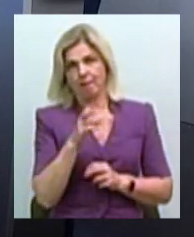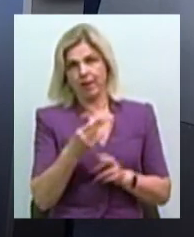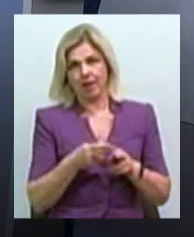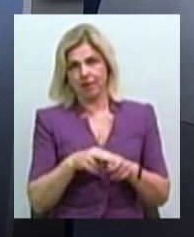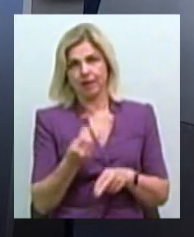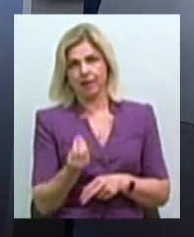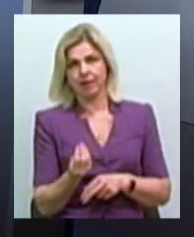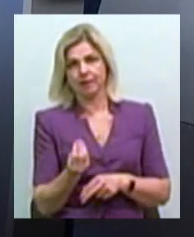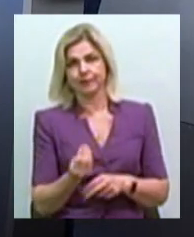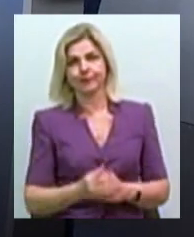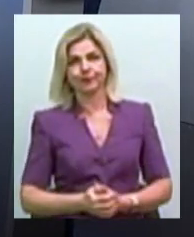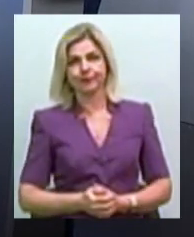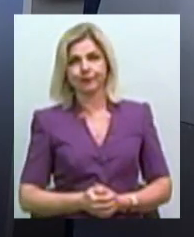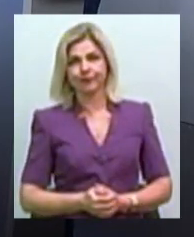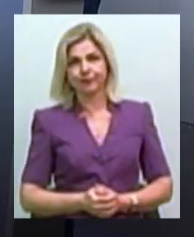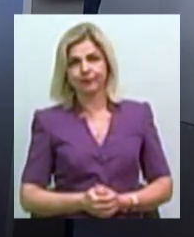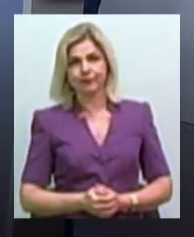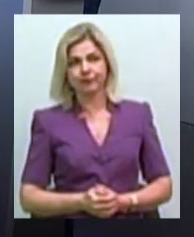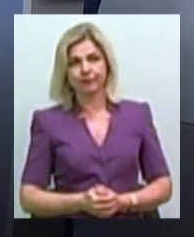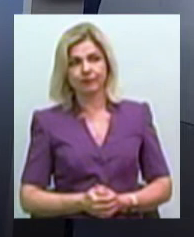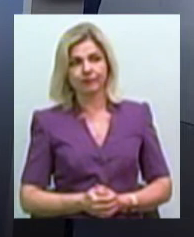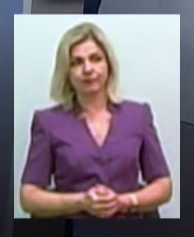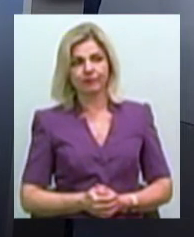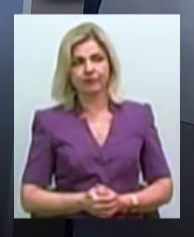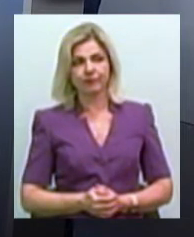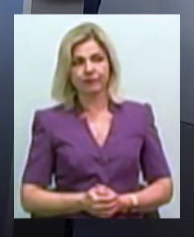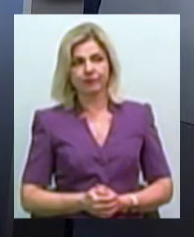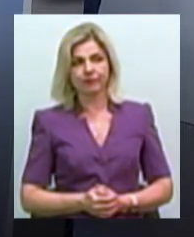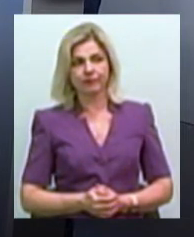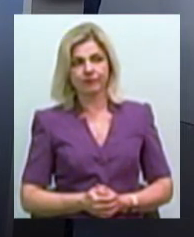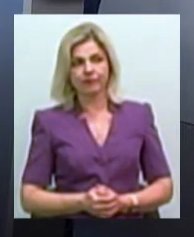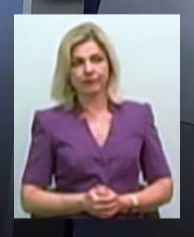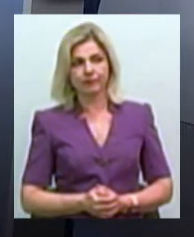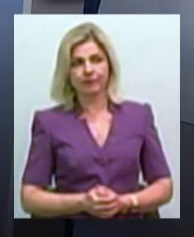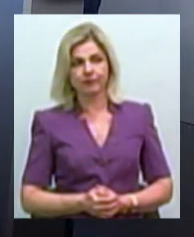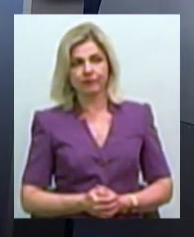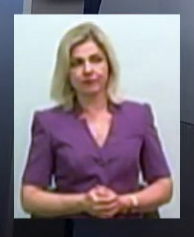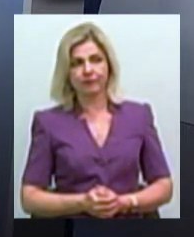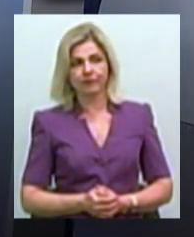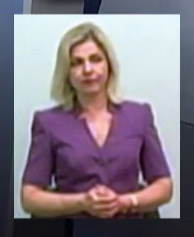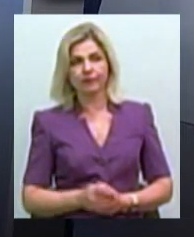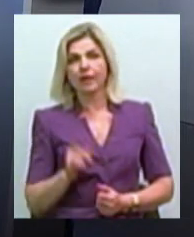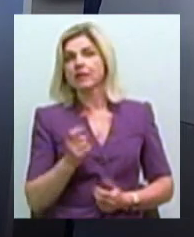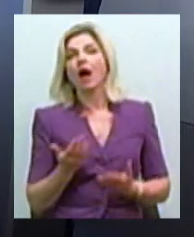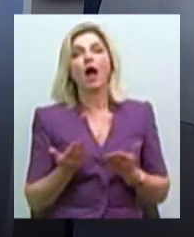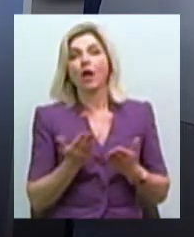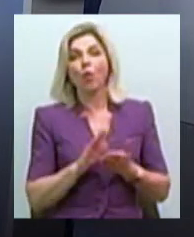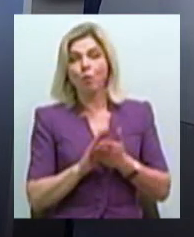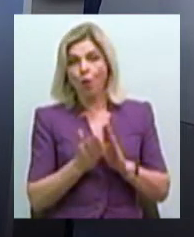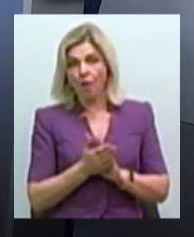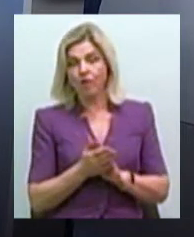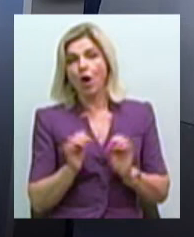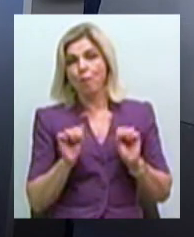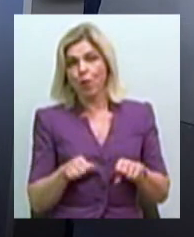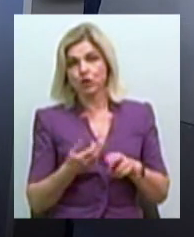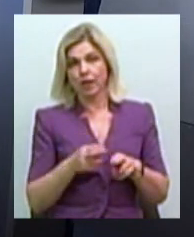Що може бути вірніше, за яких умов може бути ця